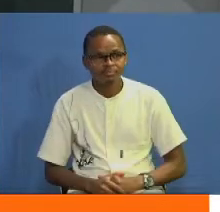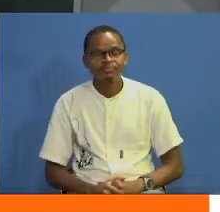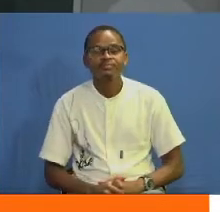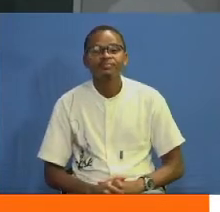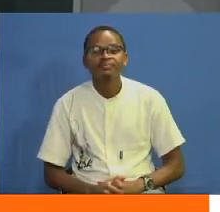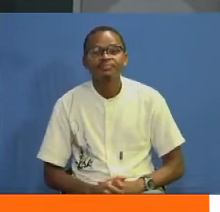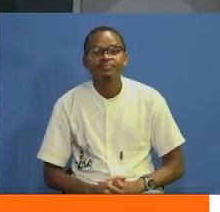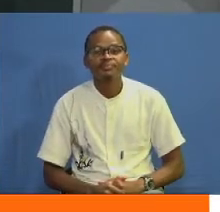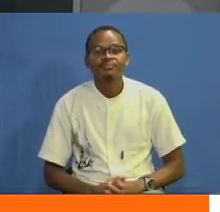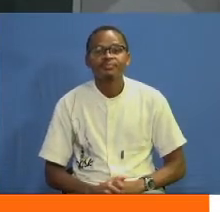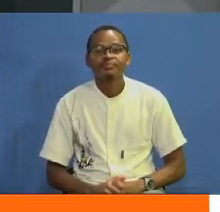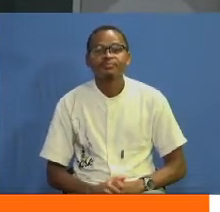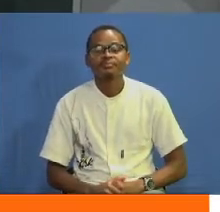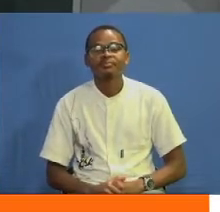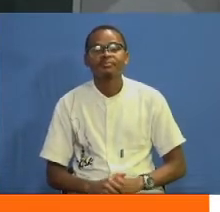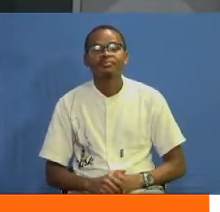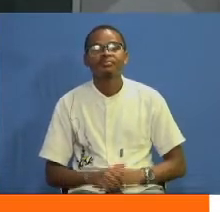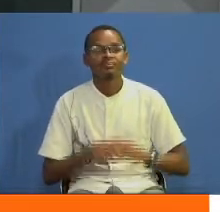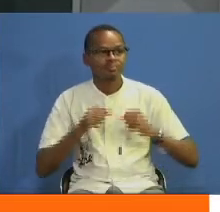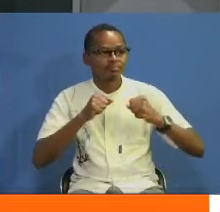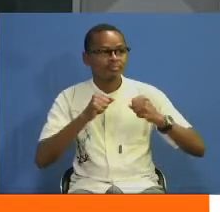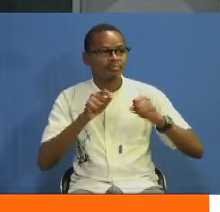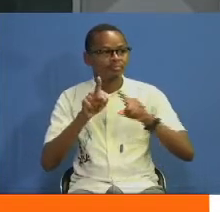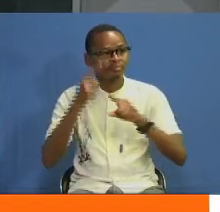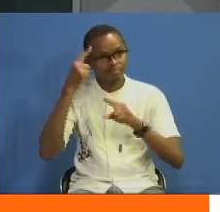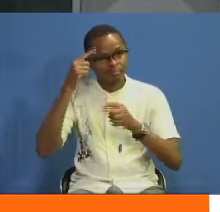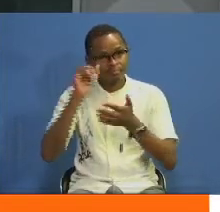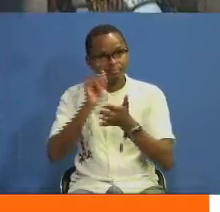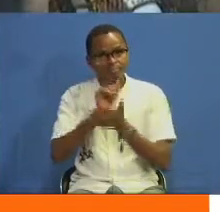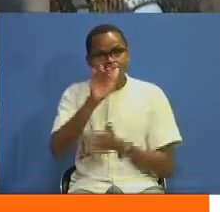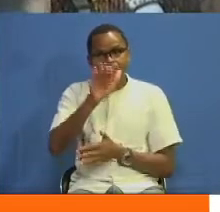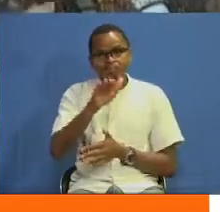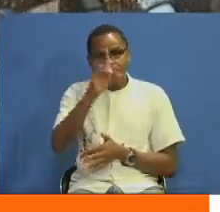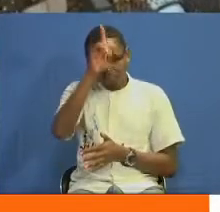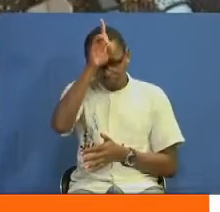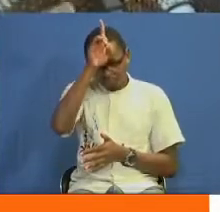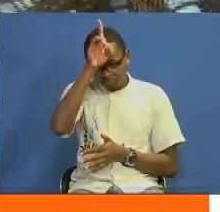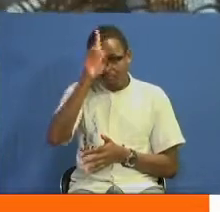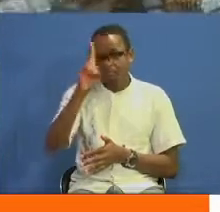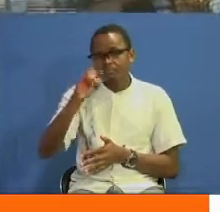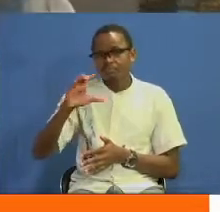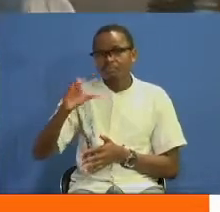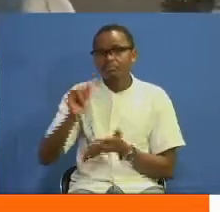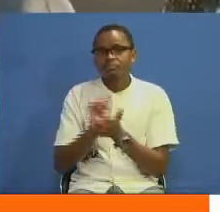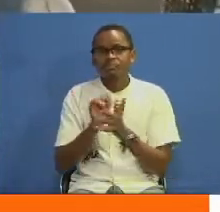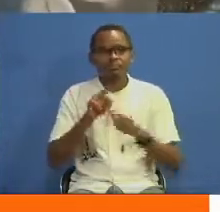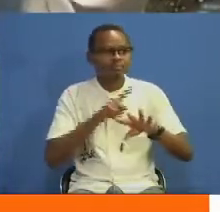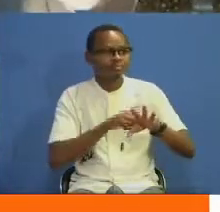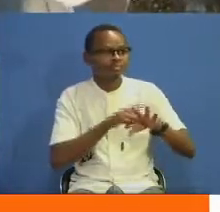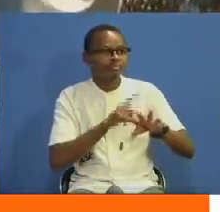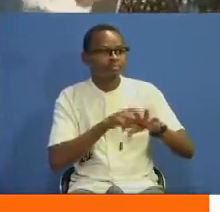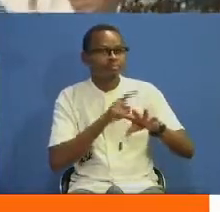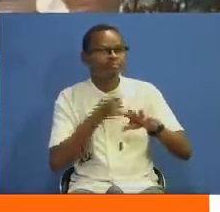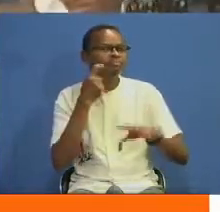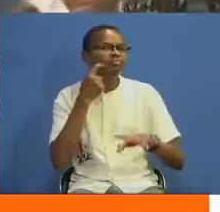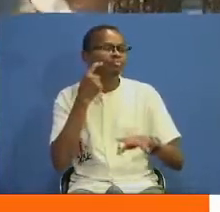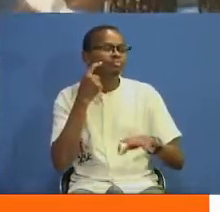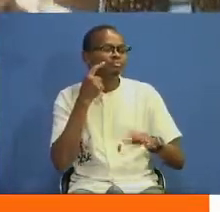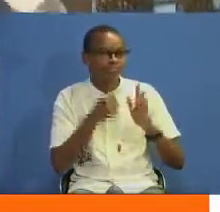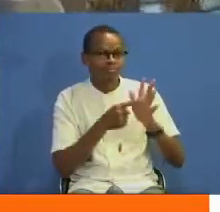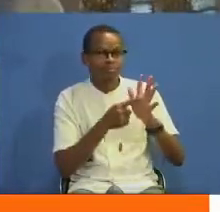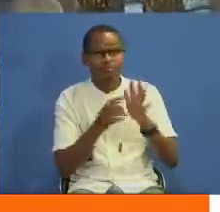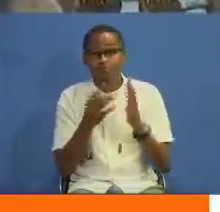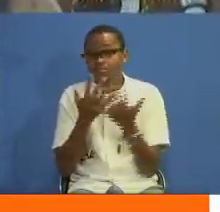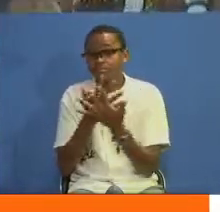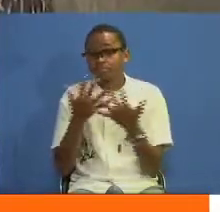Agathe Vani, rais wa ushirika wa wakulima wanawake wa vijijini huko Sitting, katika duka lake kwa fahari anaonyesha